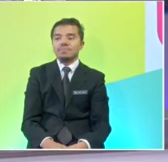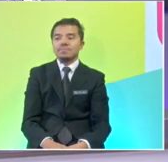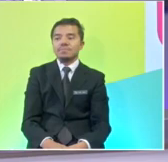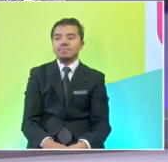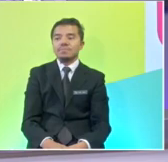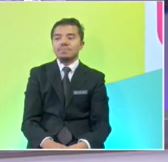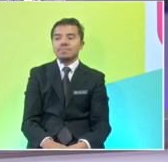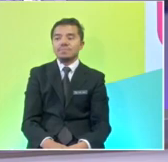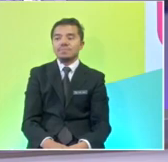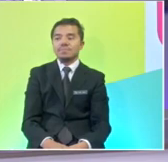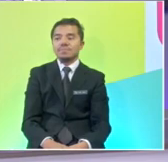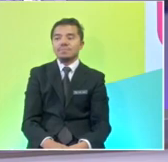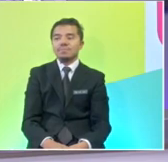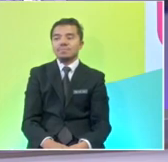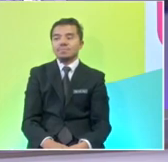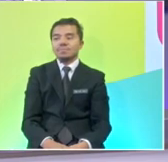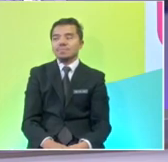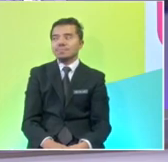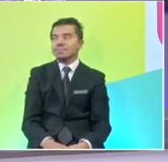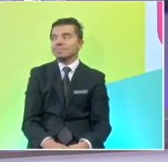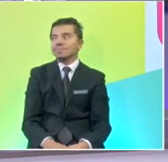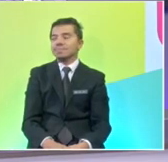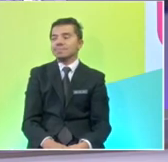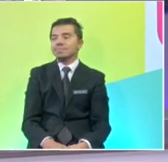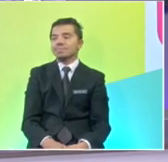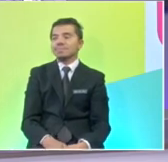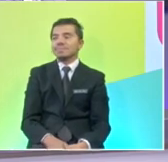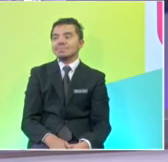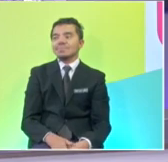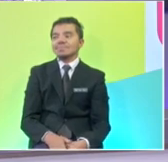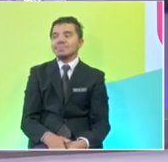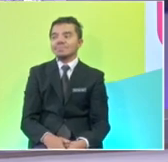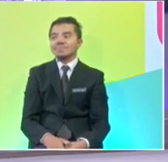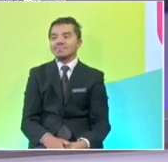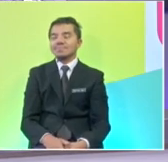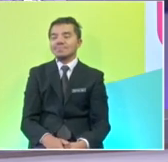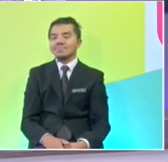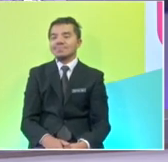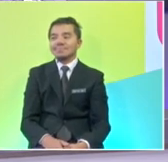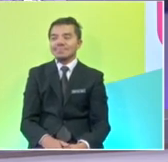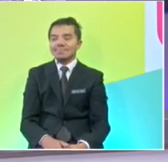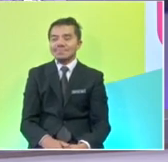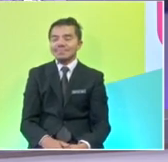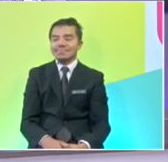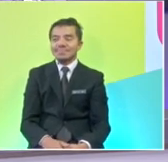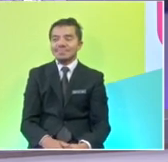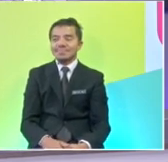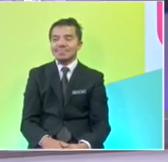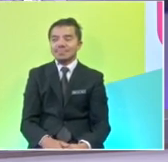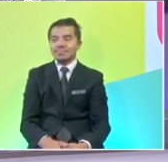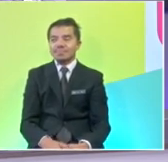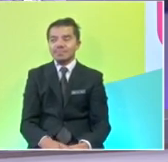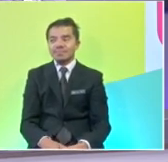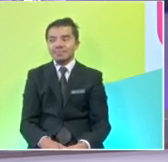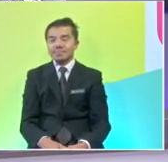gunting yang kecil itu kepada kertas gambar